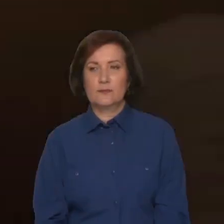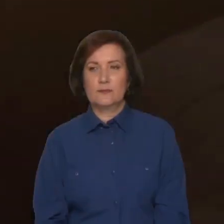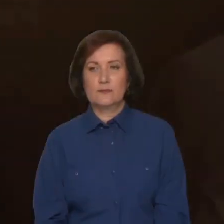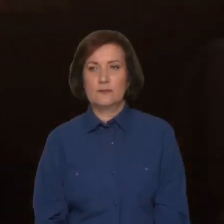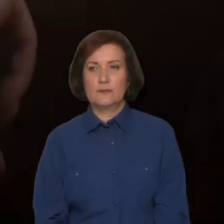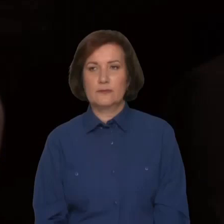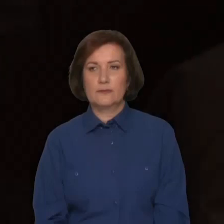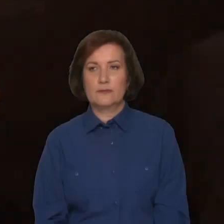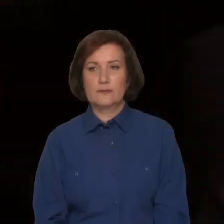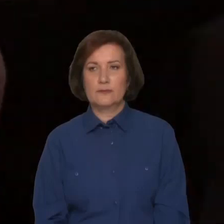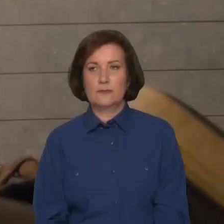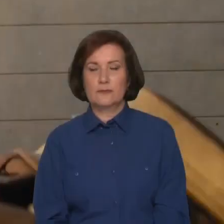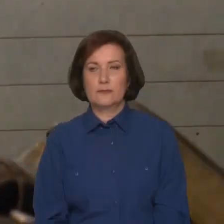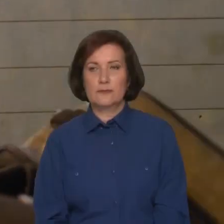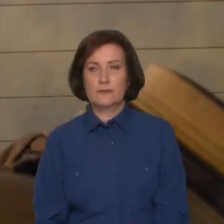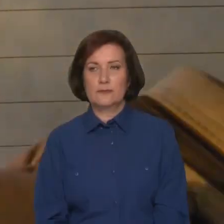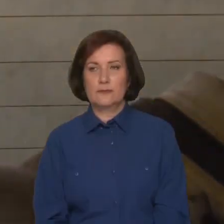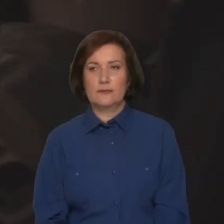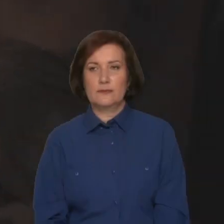Давай більше газу, більше газу.